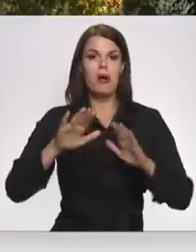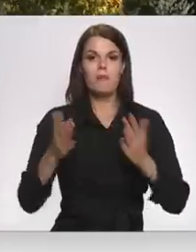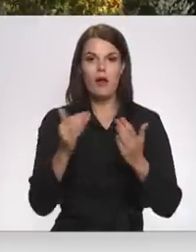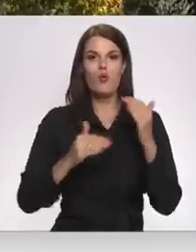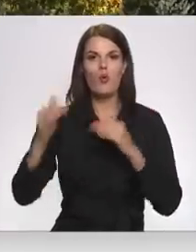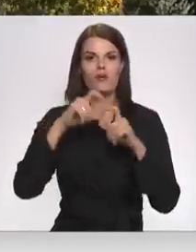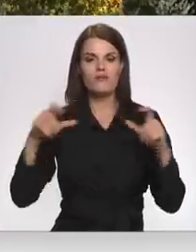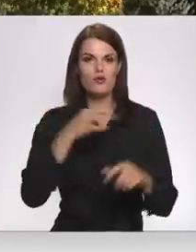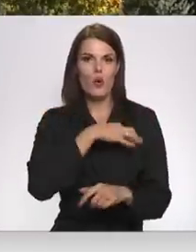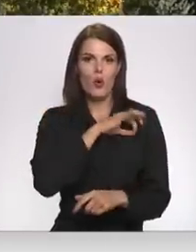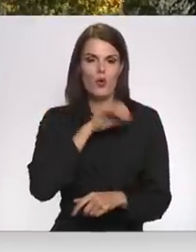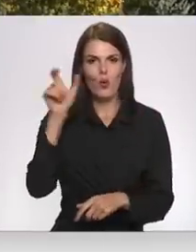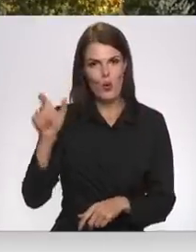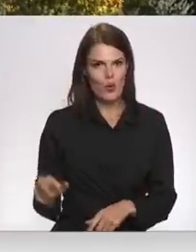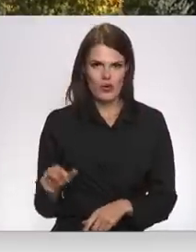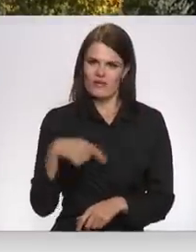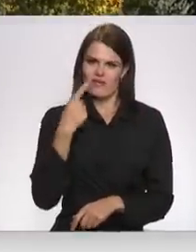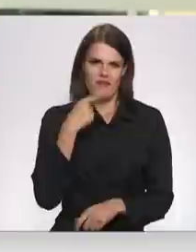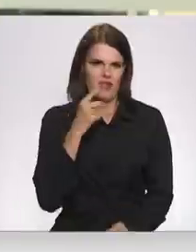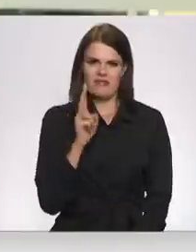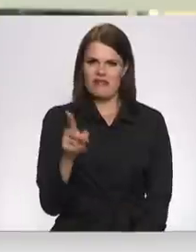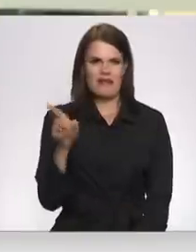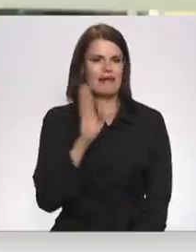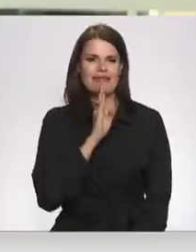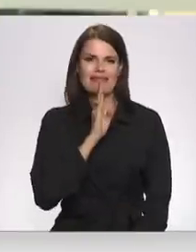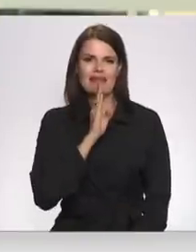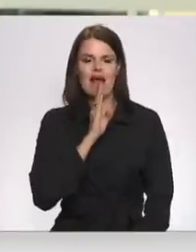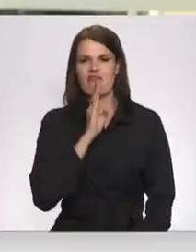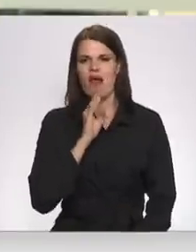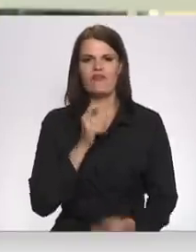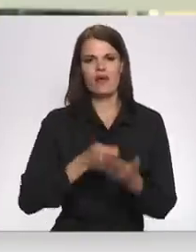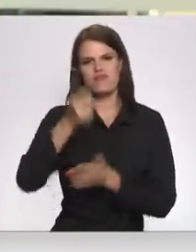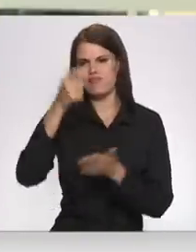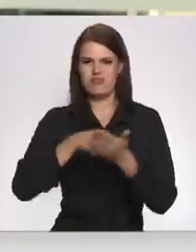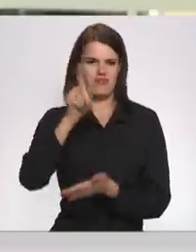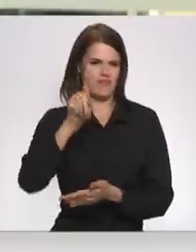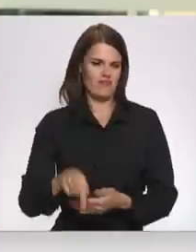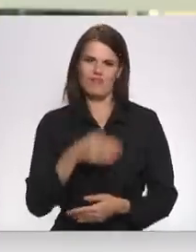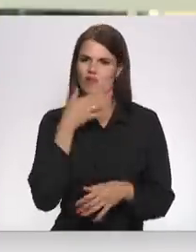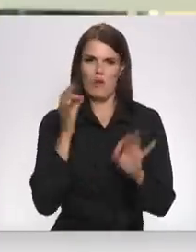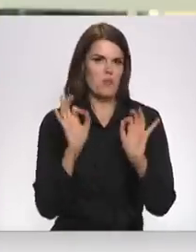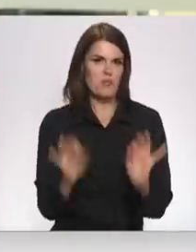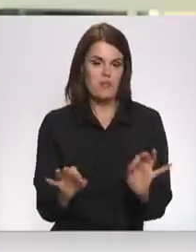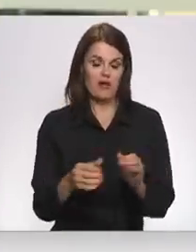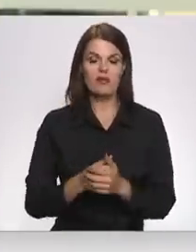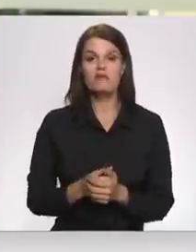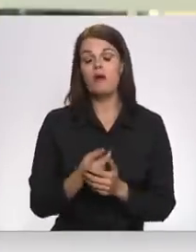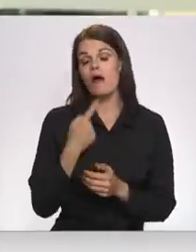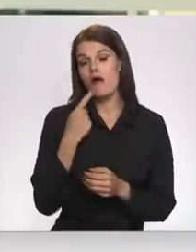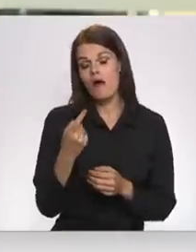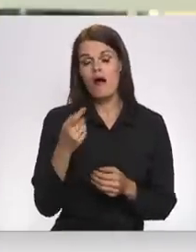jurists Purviņas pārmetumus par mobingu noraida. Mēs uzskatām, ka tam nav pamata. Katrā gadījumā, protams, ka to izlems